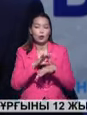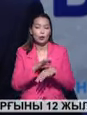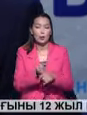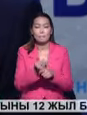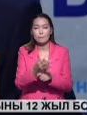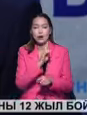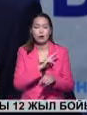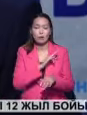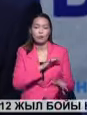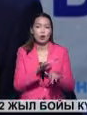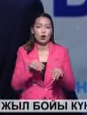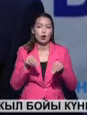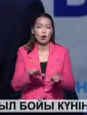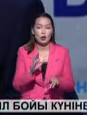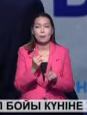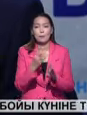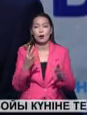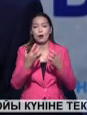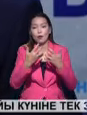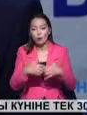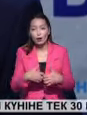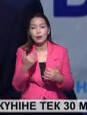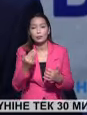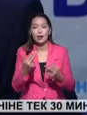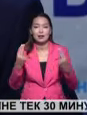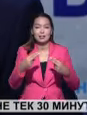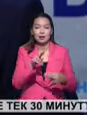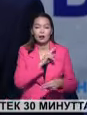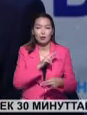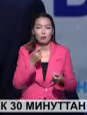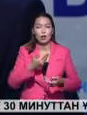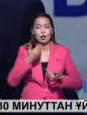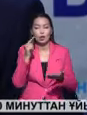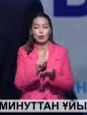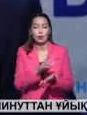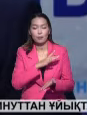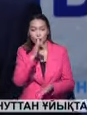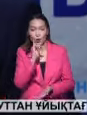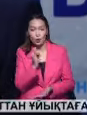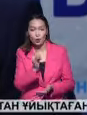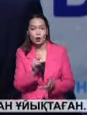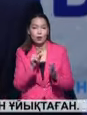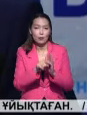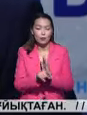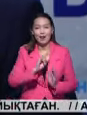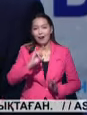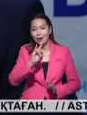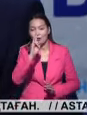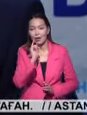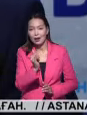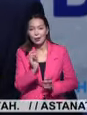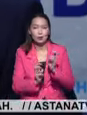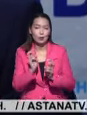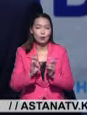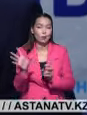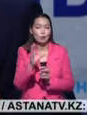шаралар қабылданды. Ең алдымен цифрландыру, кеден орындарының жұмысын жеңілдету қажет. Жанармай өндірісін, оның ішінде авиа жанармайлар өндірісін